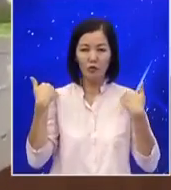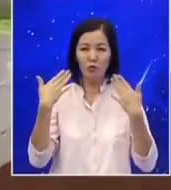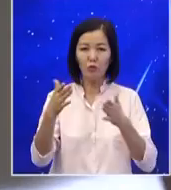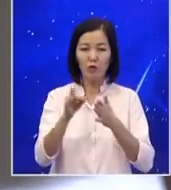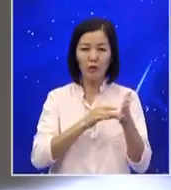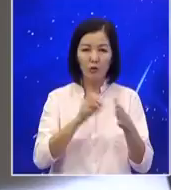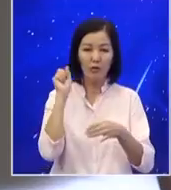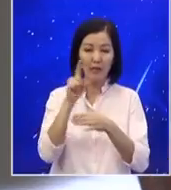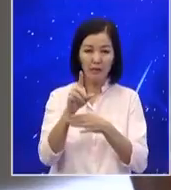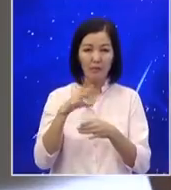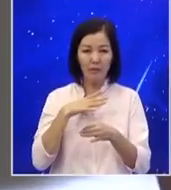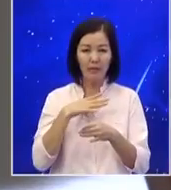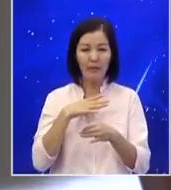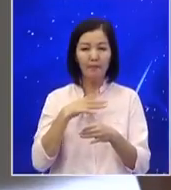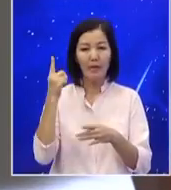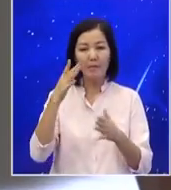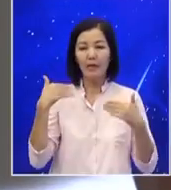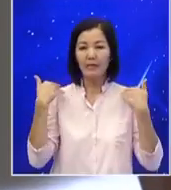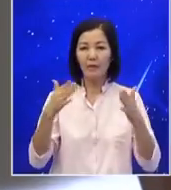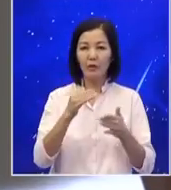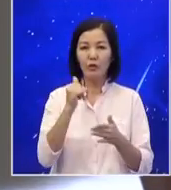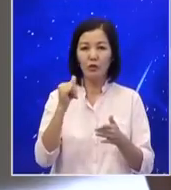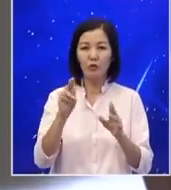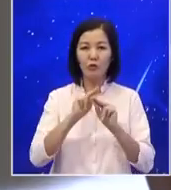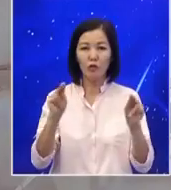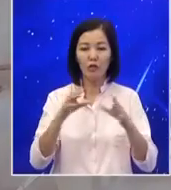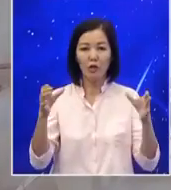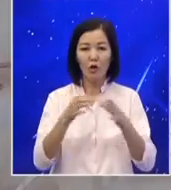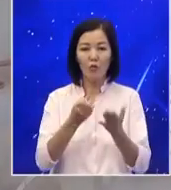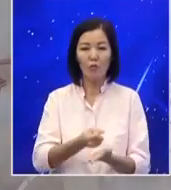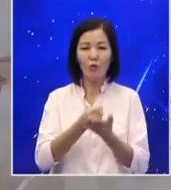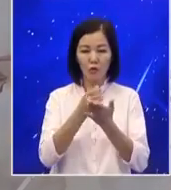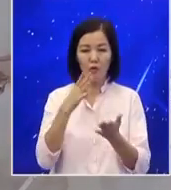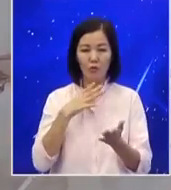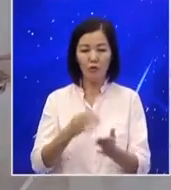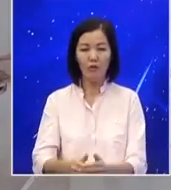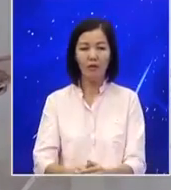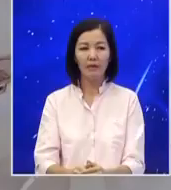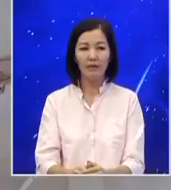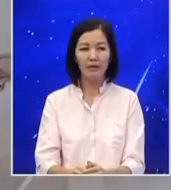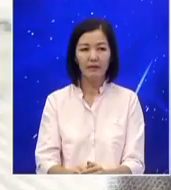платформасын шұғыл әзірлеуге тапсырма берді. Бастаманы жетісулық ұстаздар қауымы да қолдап отыр.